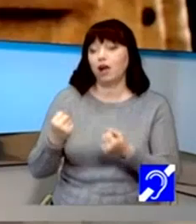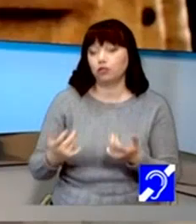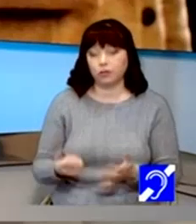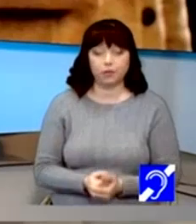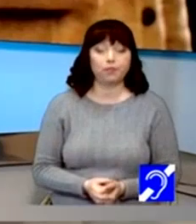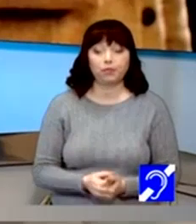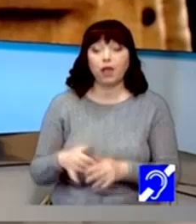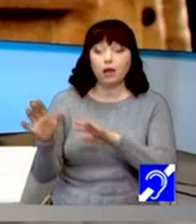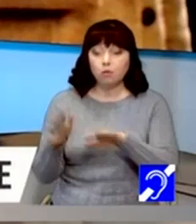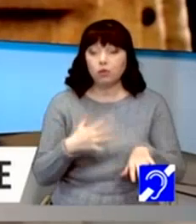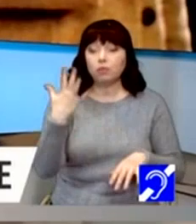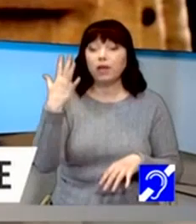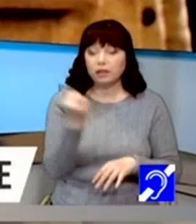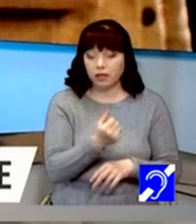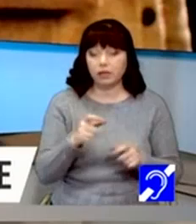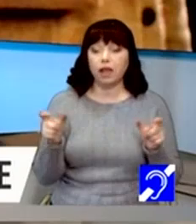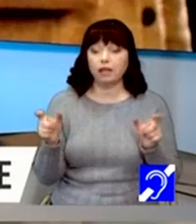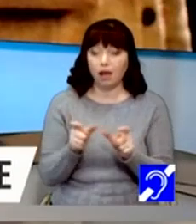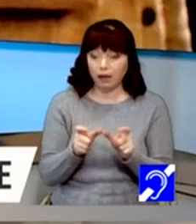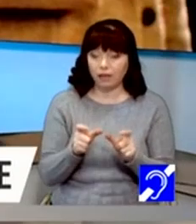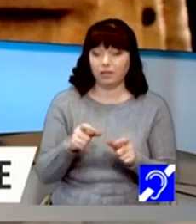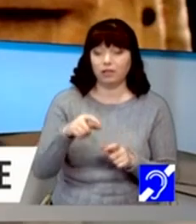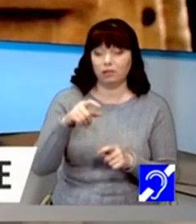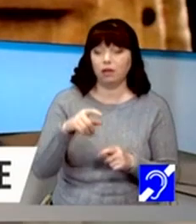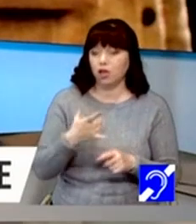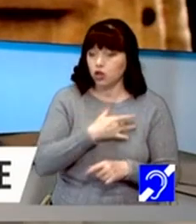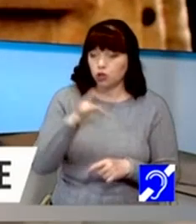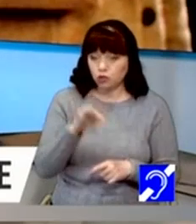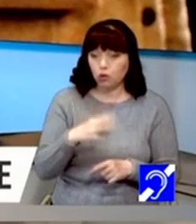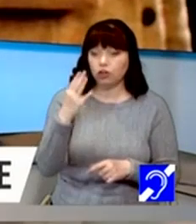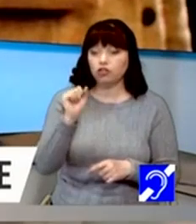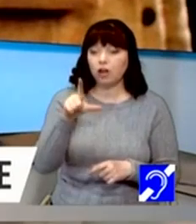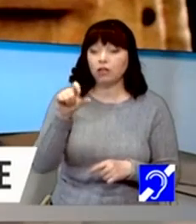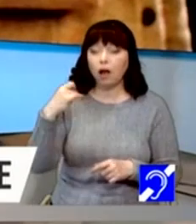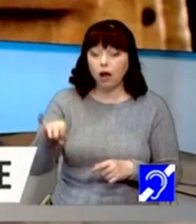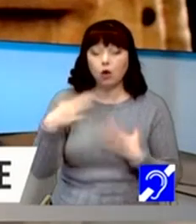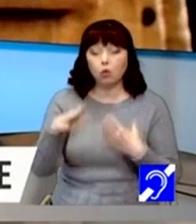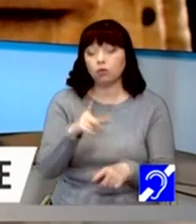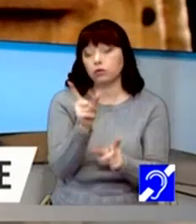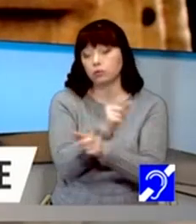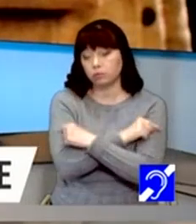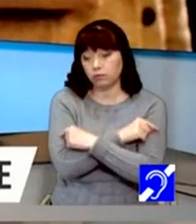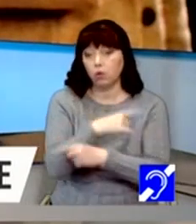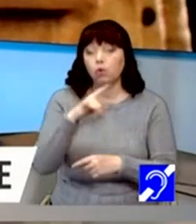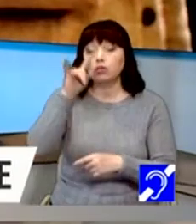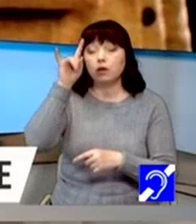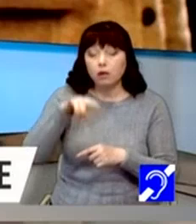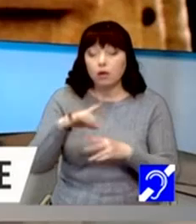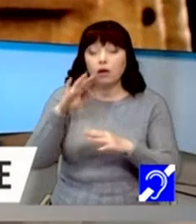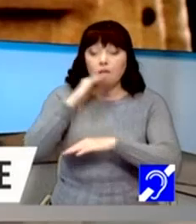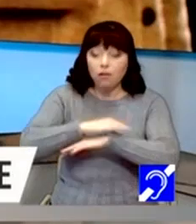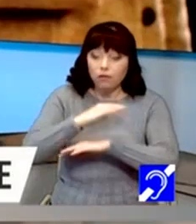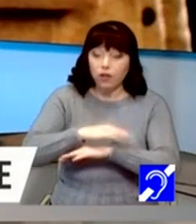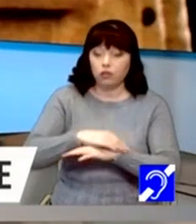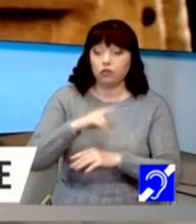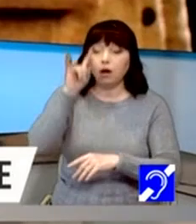cinci săptămâni de carantină durerea locuitorii din Shanghai au ajuns la capătul puterilor Ham NIE seara la ferestre și fac zgomot